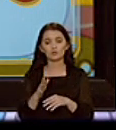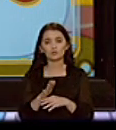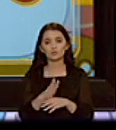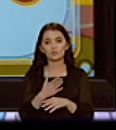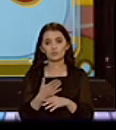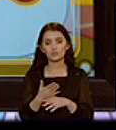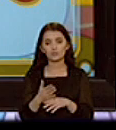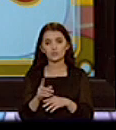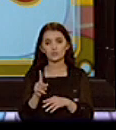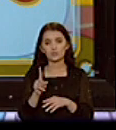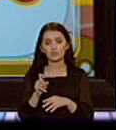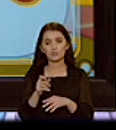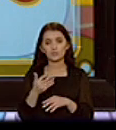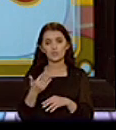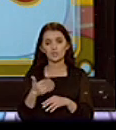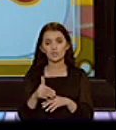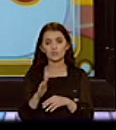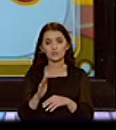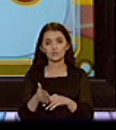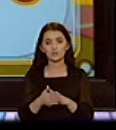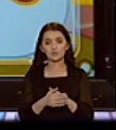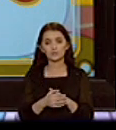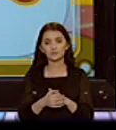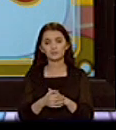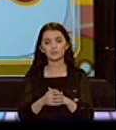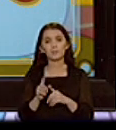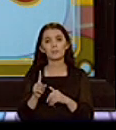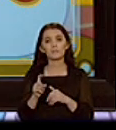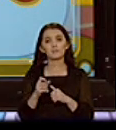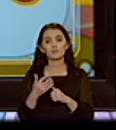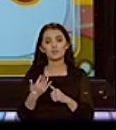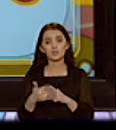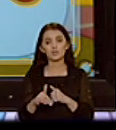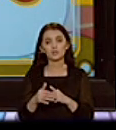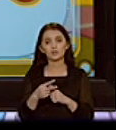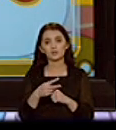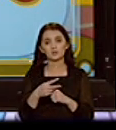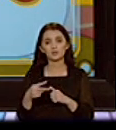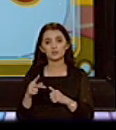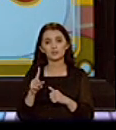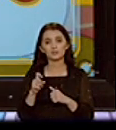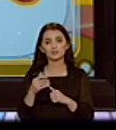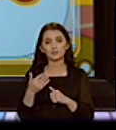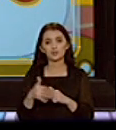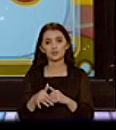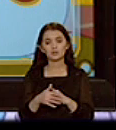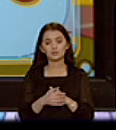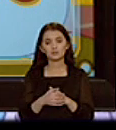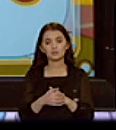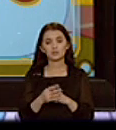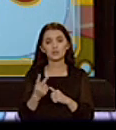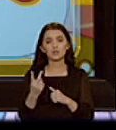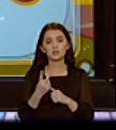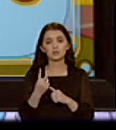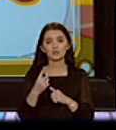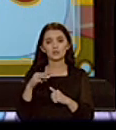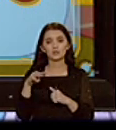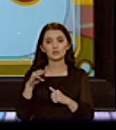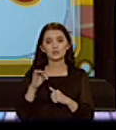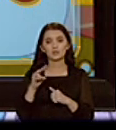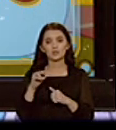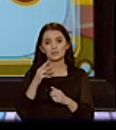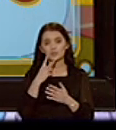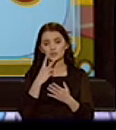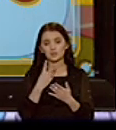bo'linmasi esa 150 ga teng. 150 teng 150. Ikkinchi tenglamaga